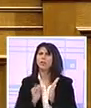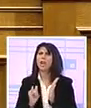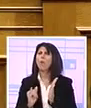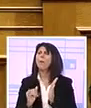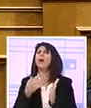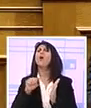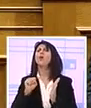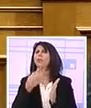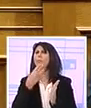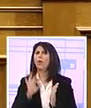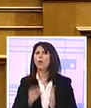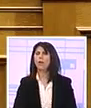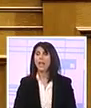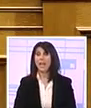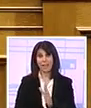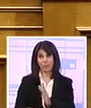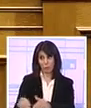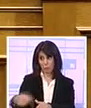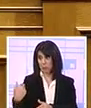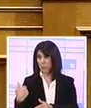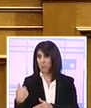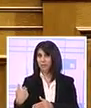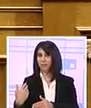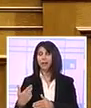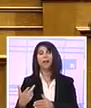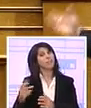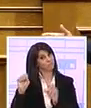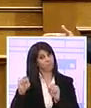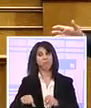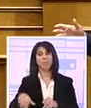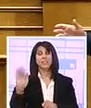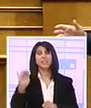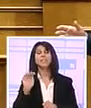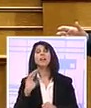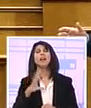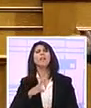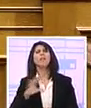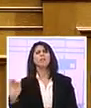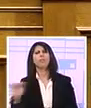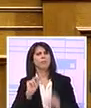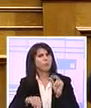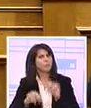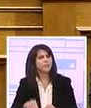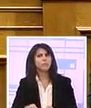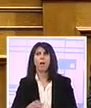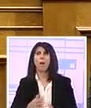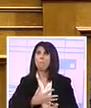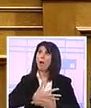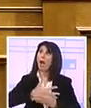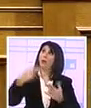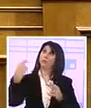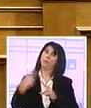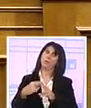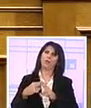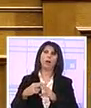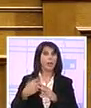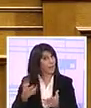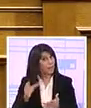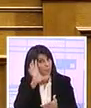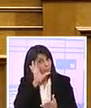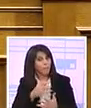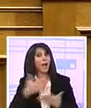τη νέα Δανειακή Σύμβαση ζητάτε και δημοψήφισμα, το κάνετε μέγα γεγονός? είναι μέγα γεγονός.